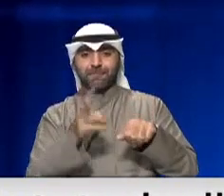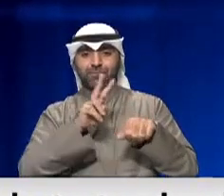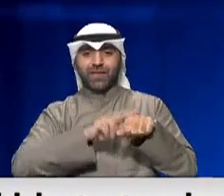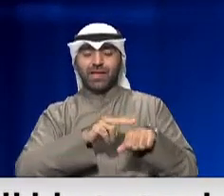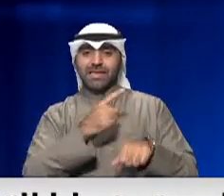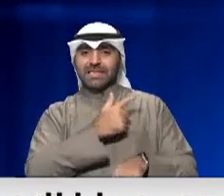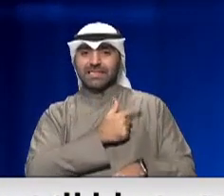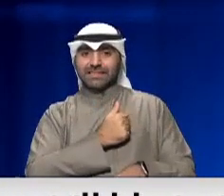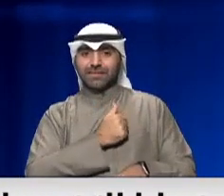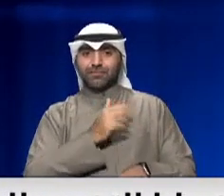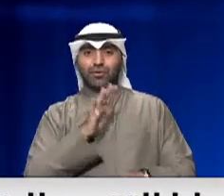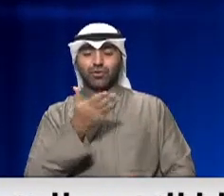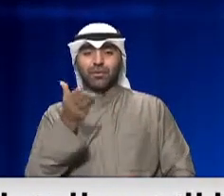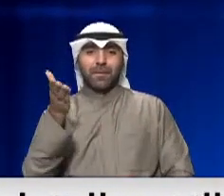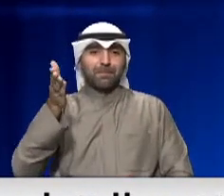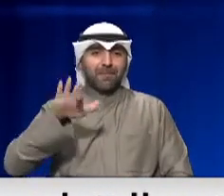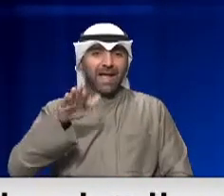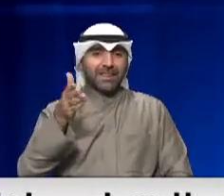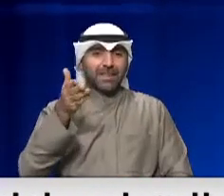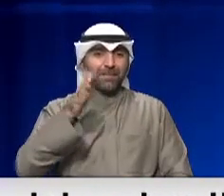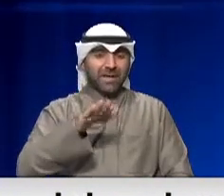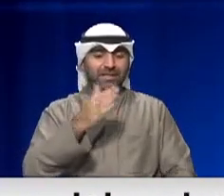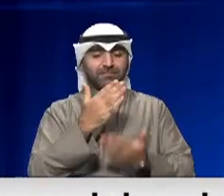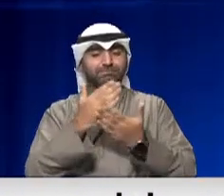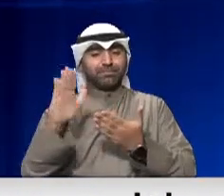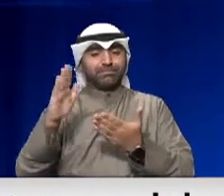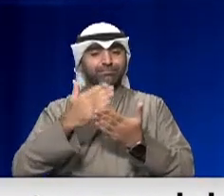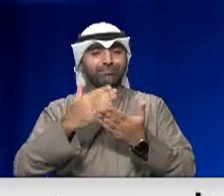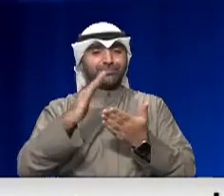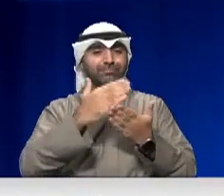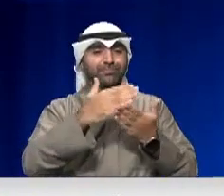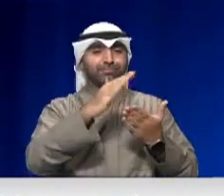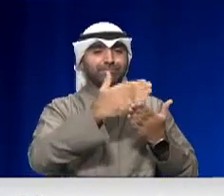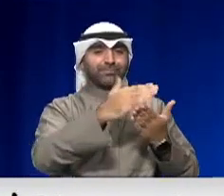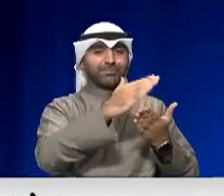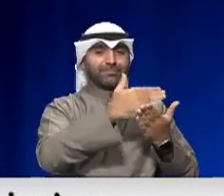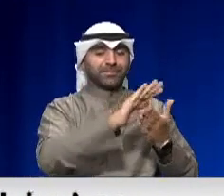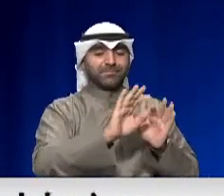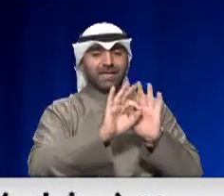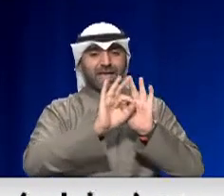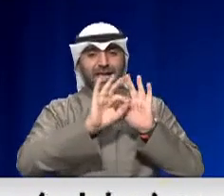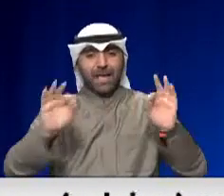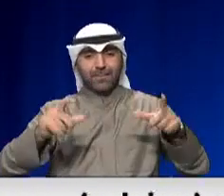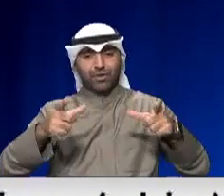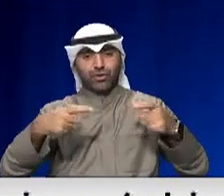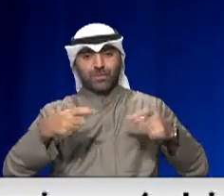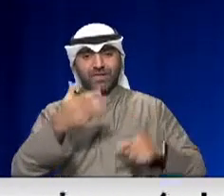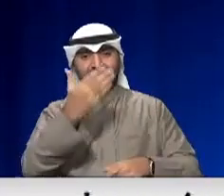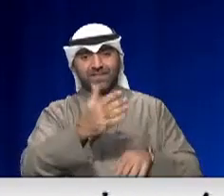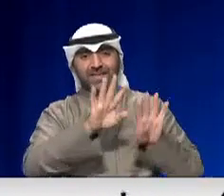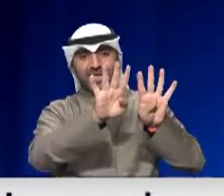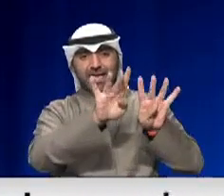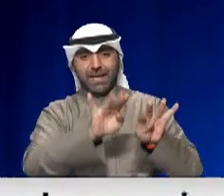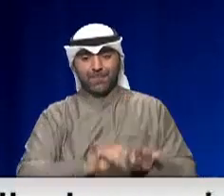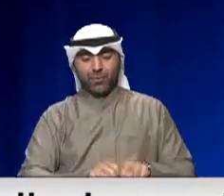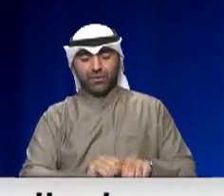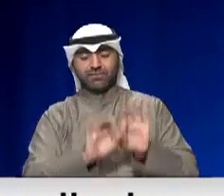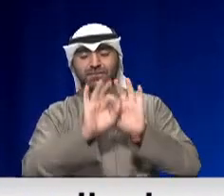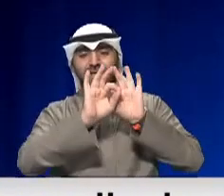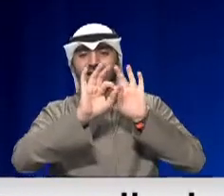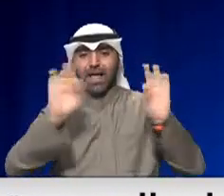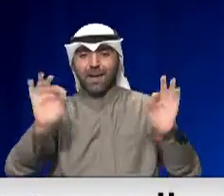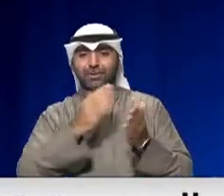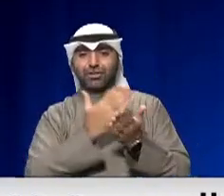أسماء المتوفين، وحذف أسماء من فقدوا الصفات المطلوبة منذ آخر مراجعة أو من كانت